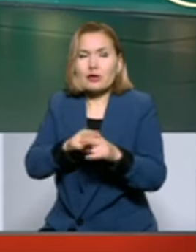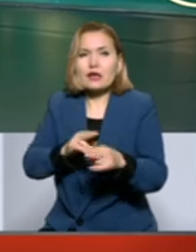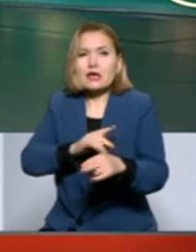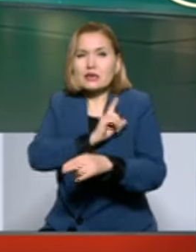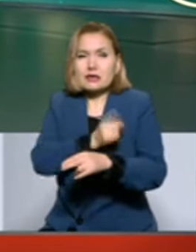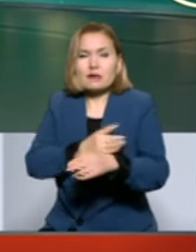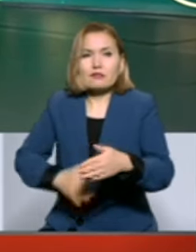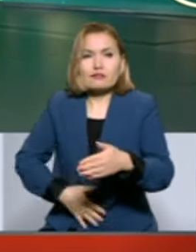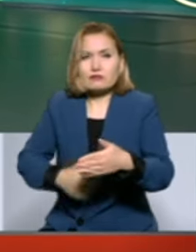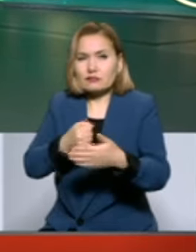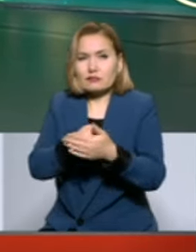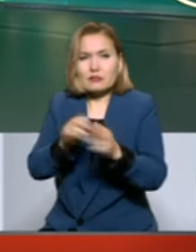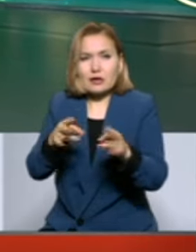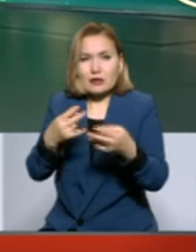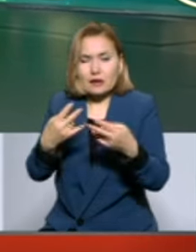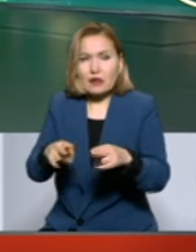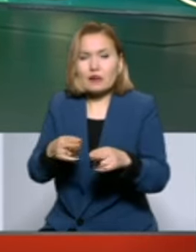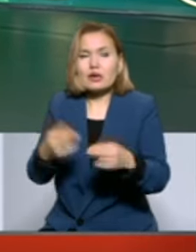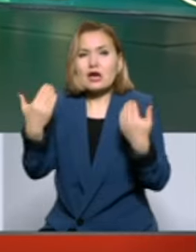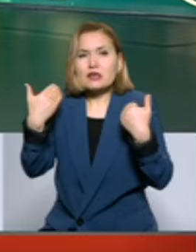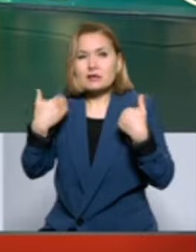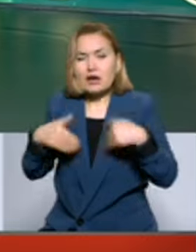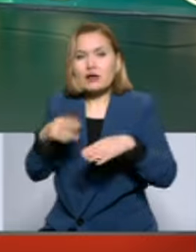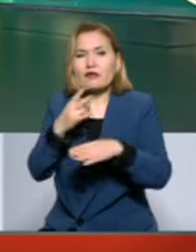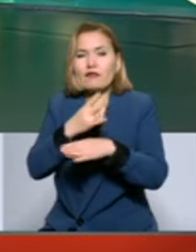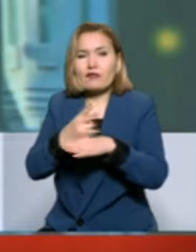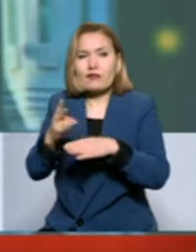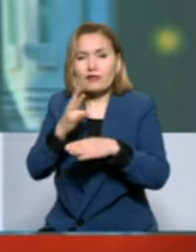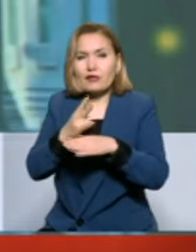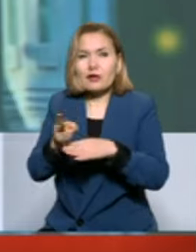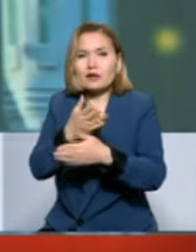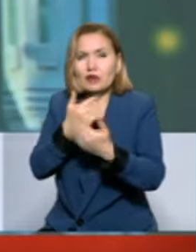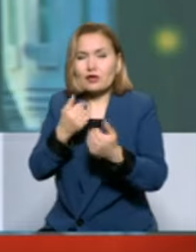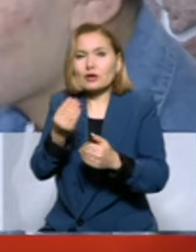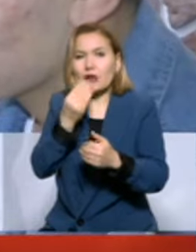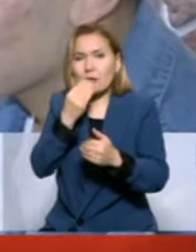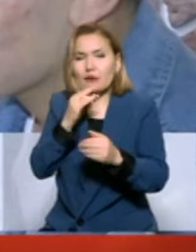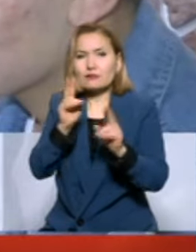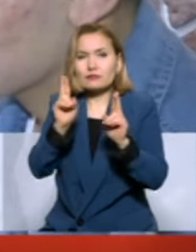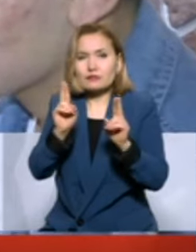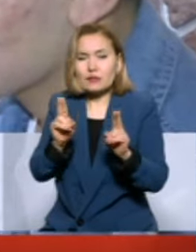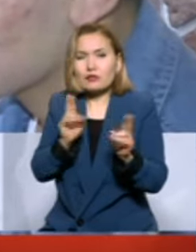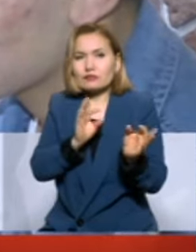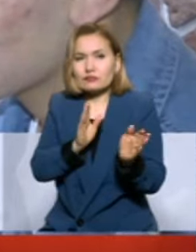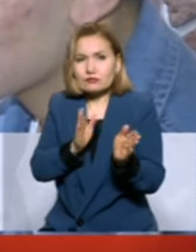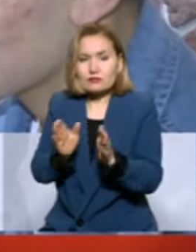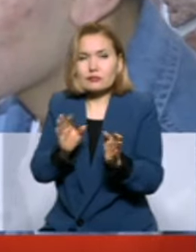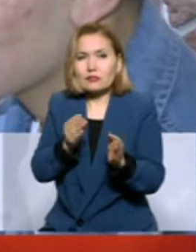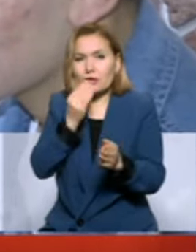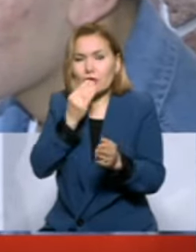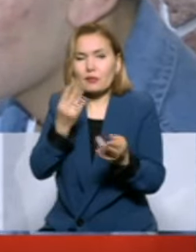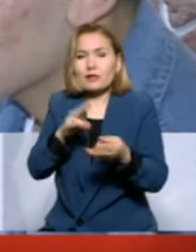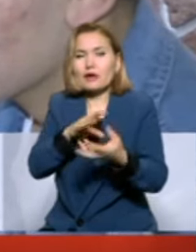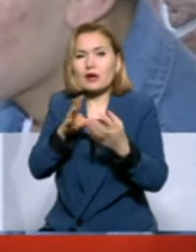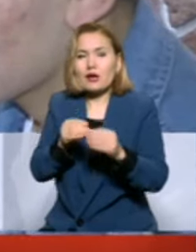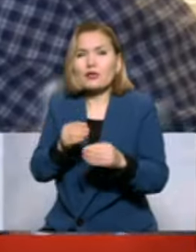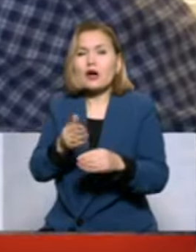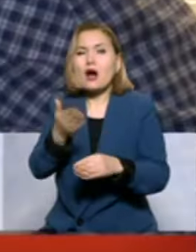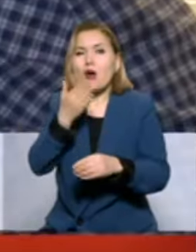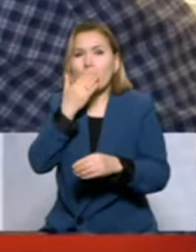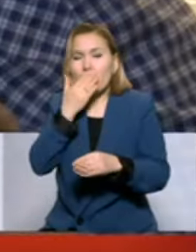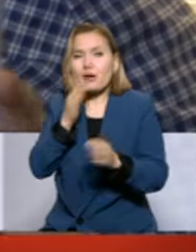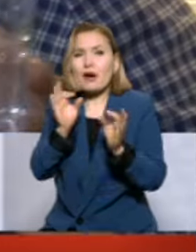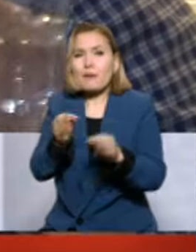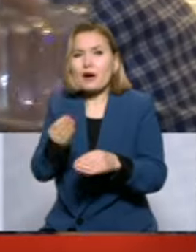кетпей, сол ағзаға зиян келтірмейтіндей дәрежеде тамақ жеу. Нутрициолог маманның айтуынша, оразада дұрыс тамақтану